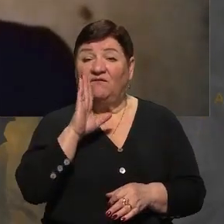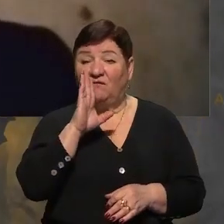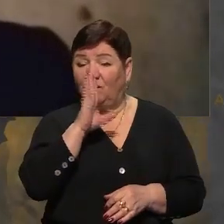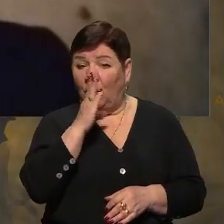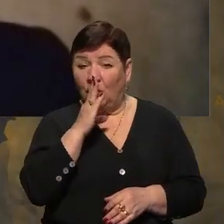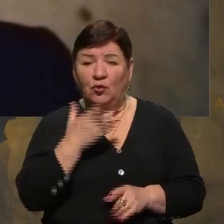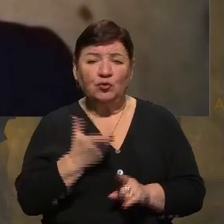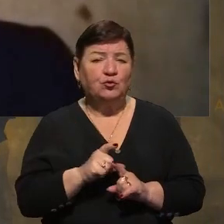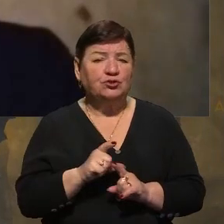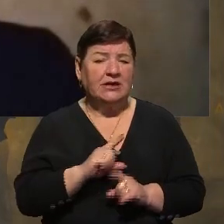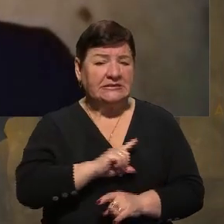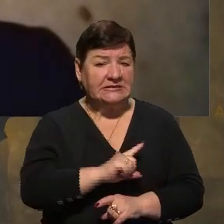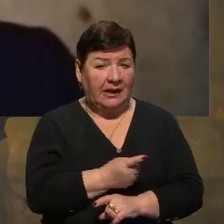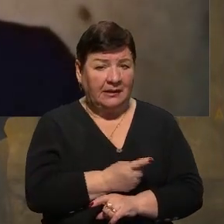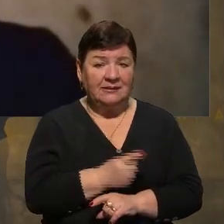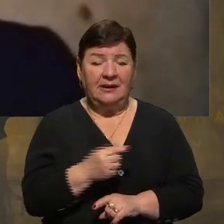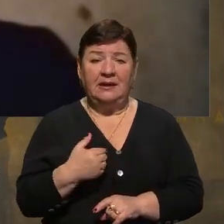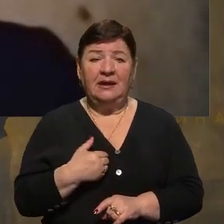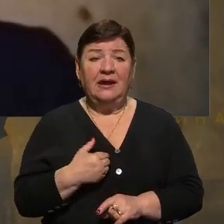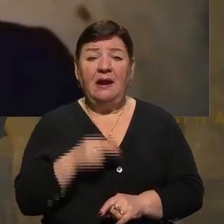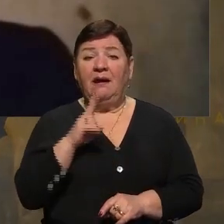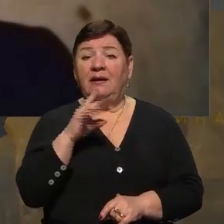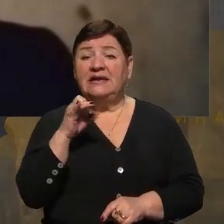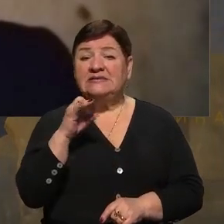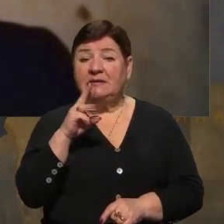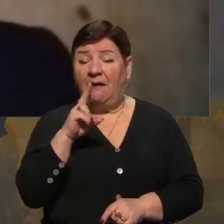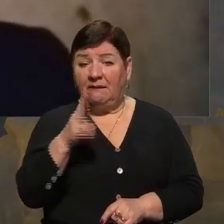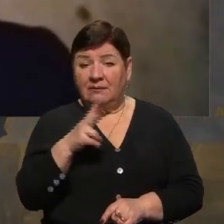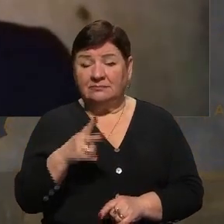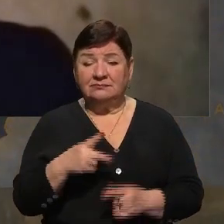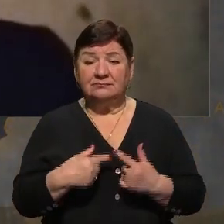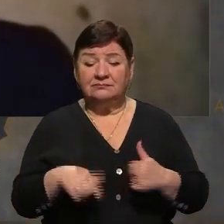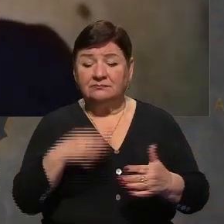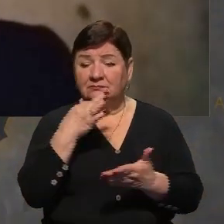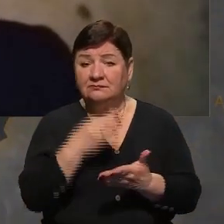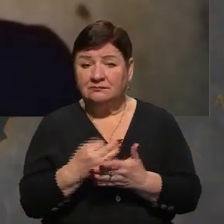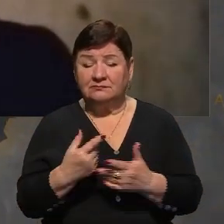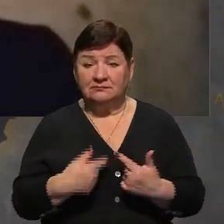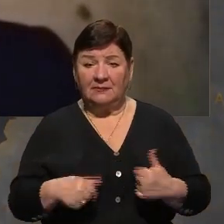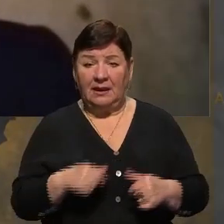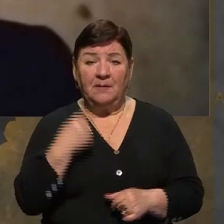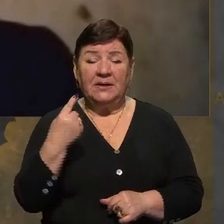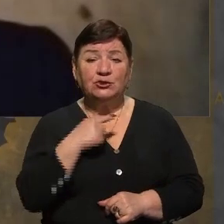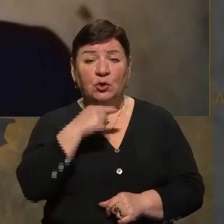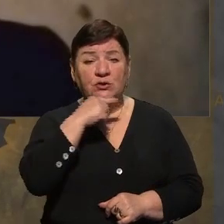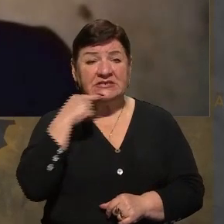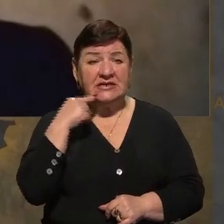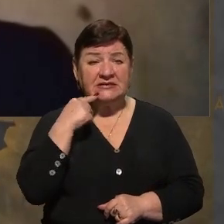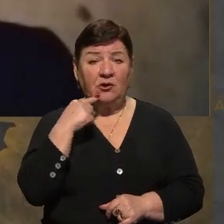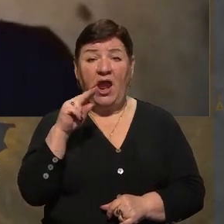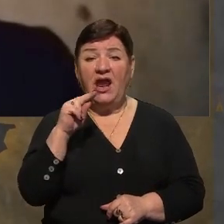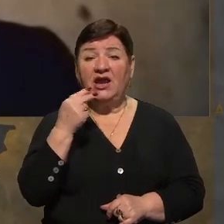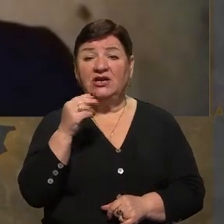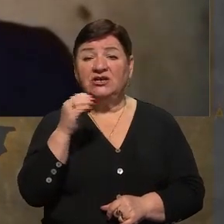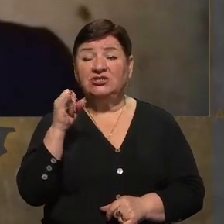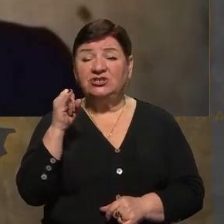це досвідчені підрозділи, кістяк, досвідчені підрозділи ще з часів першої російсько-чеченської війни,